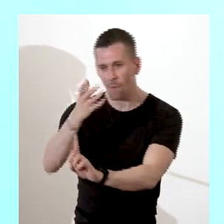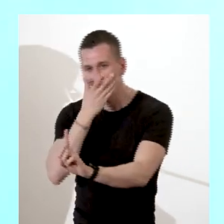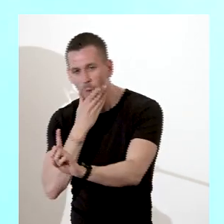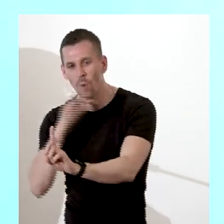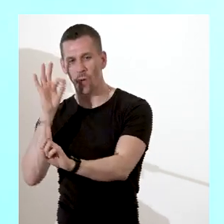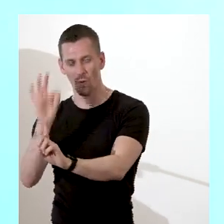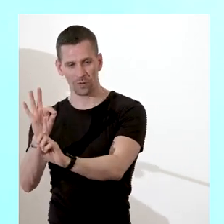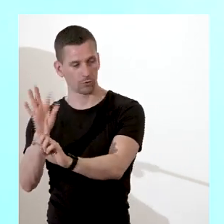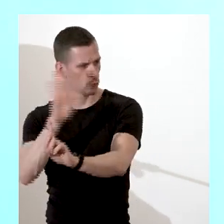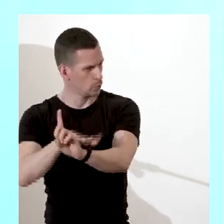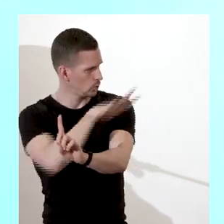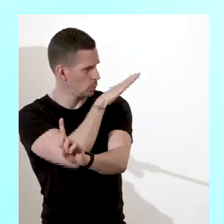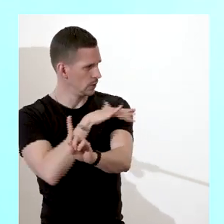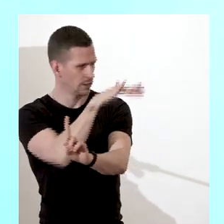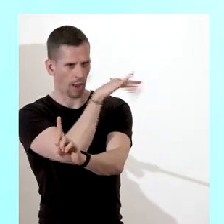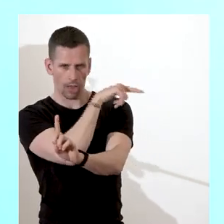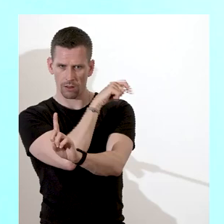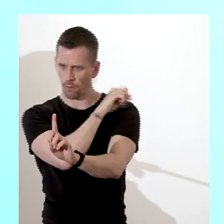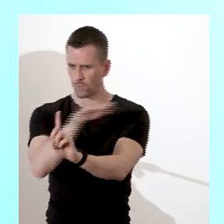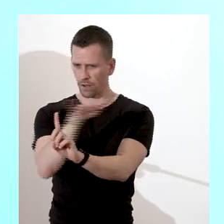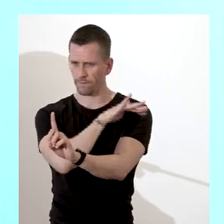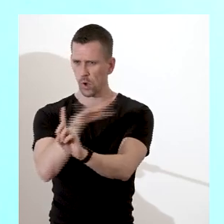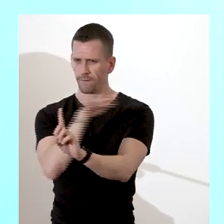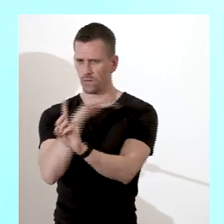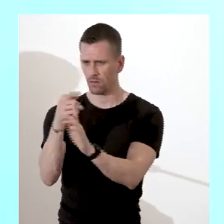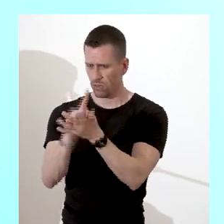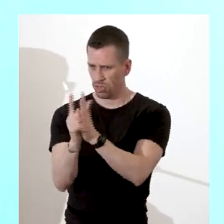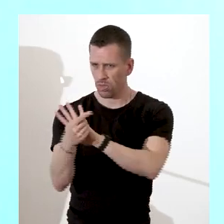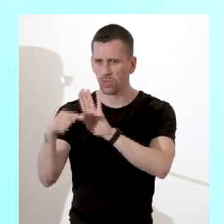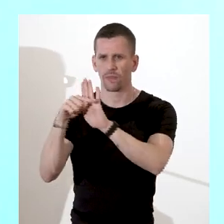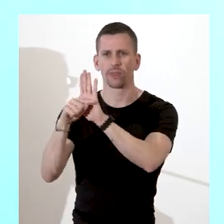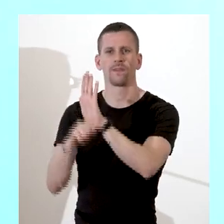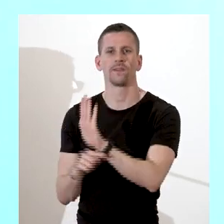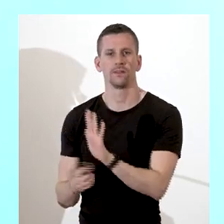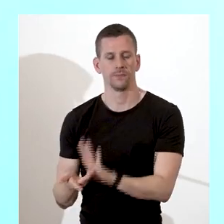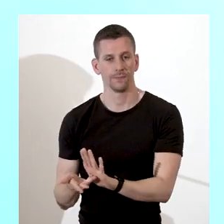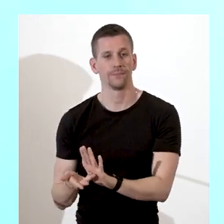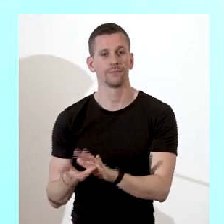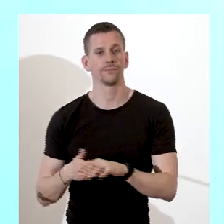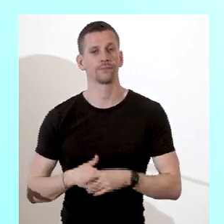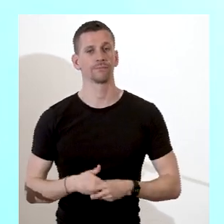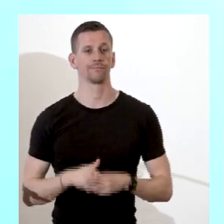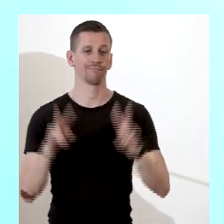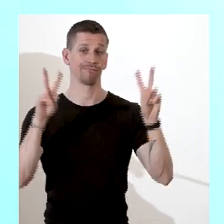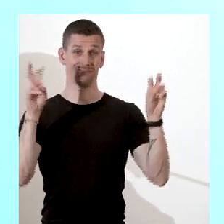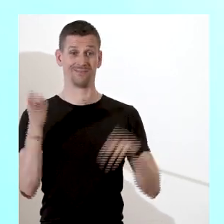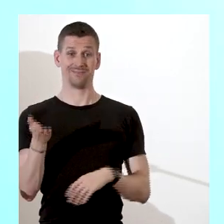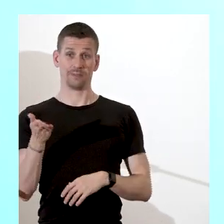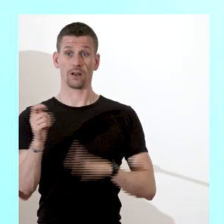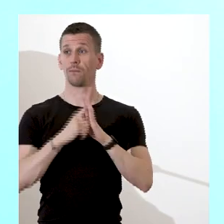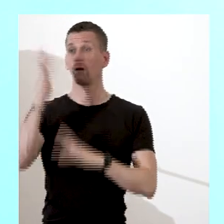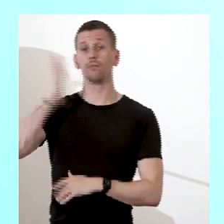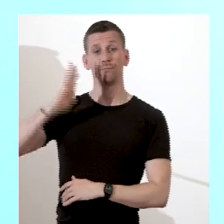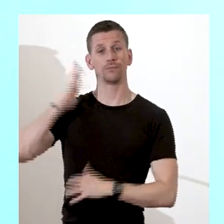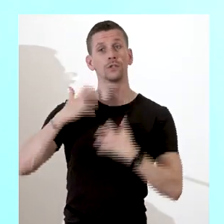XVIIIe siècle est également marqué par un processus de racialisation, appuyé sur un discours pseudo-scientifique développé dans des